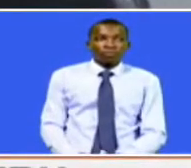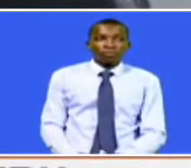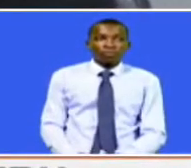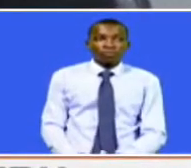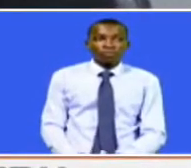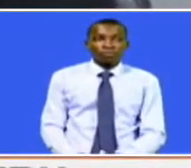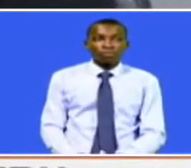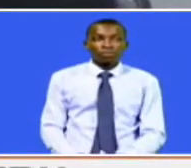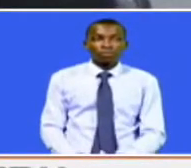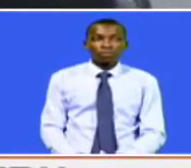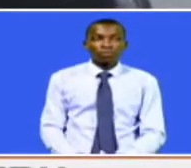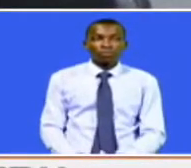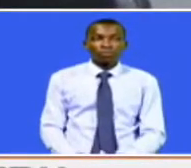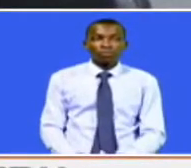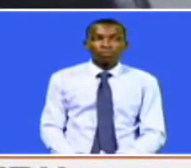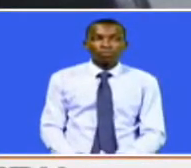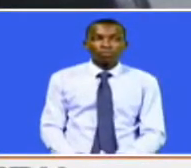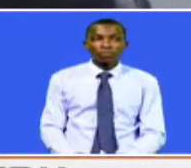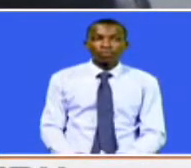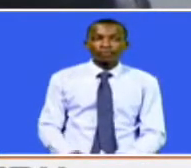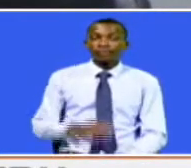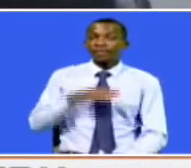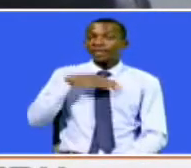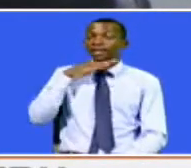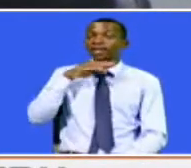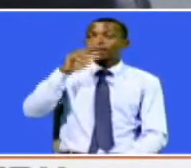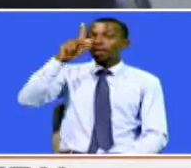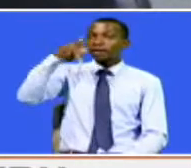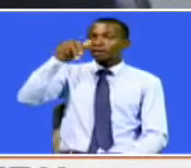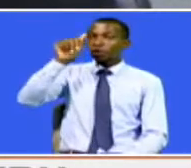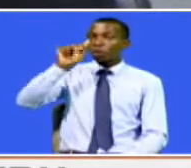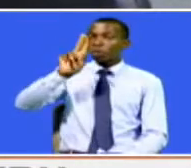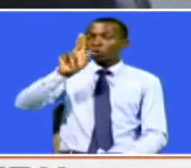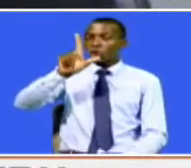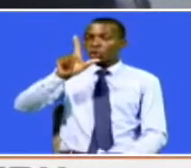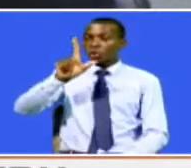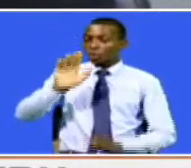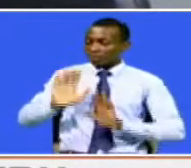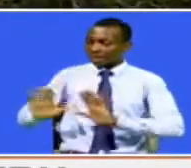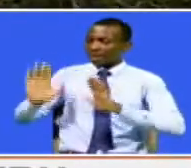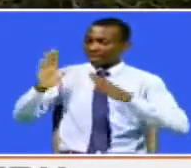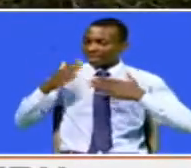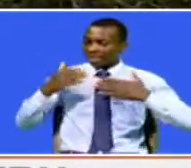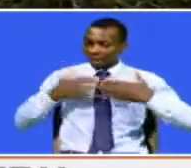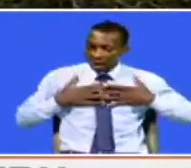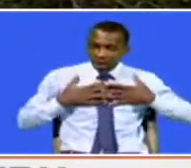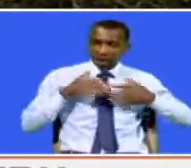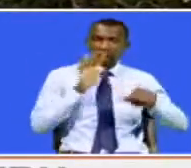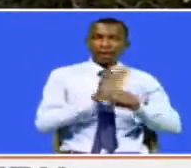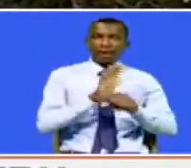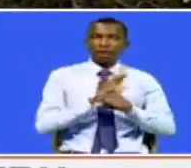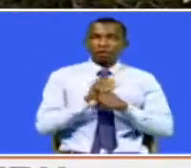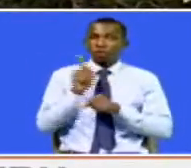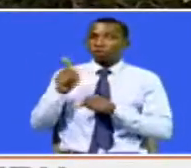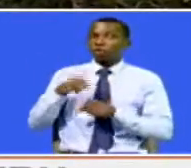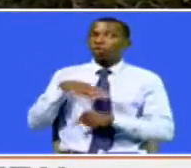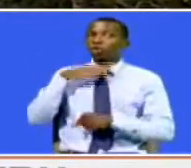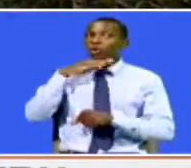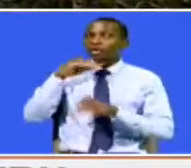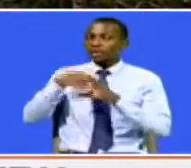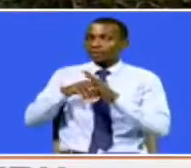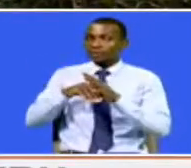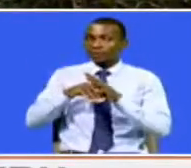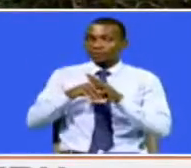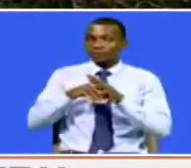intimidation. Kifo cha wakili Paul Gicheru kimewacha wengi kwa mshangao. Gicheru aliripotiwa kufariki Jumatatu